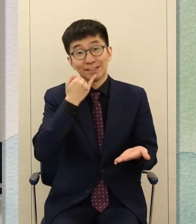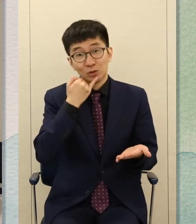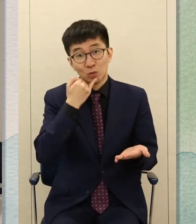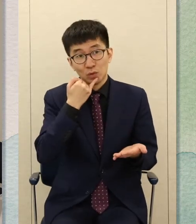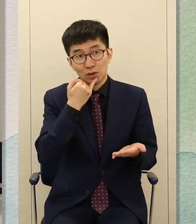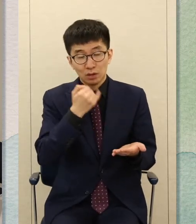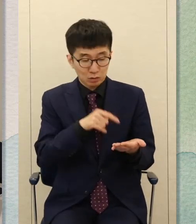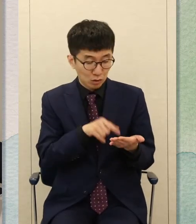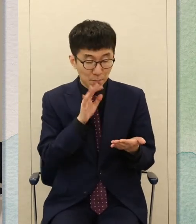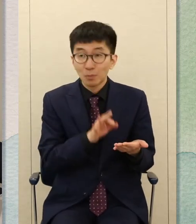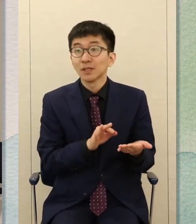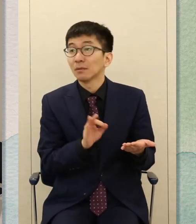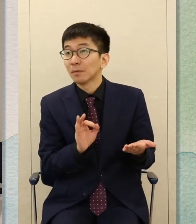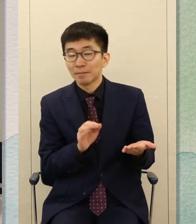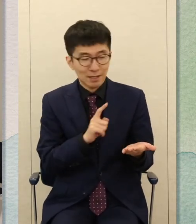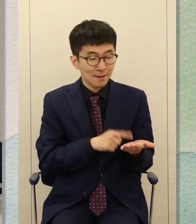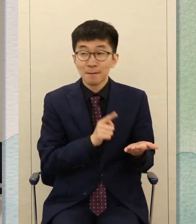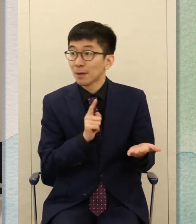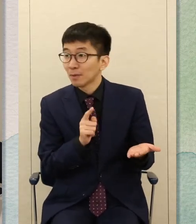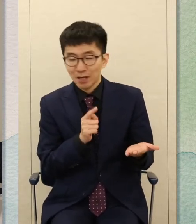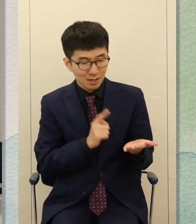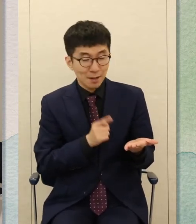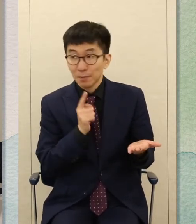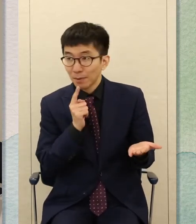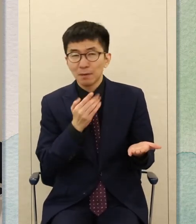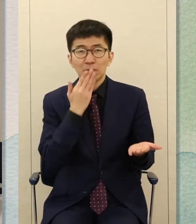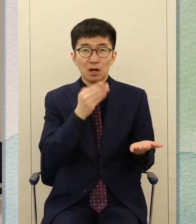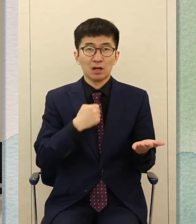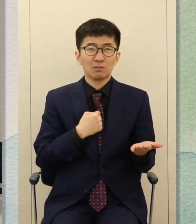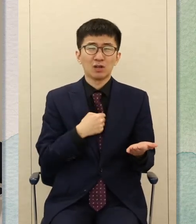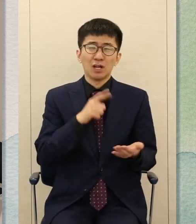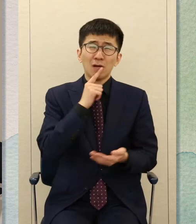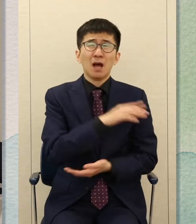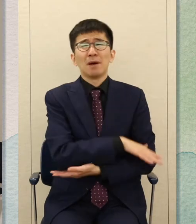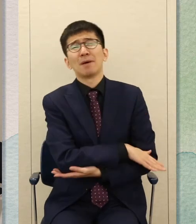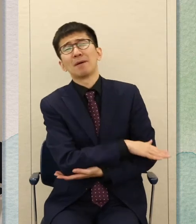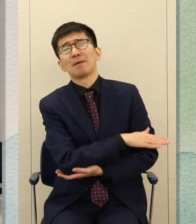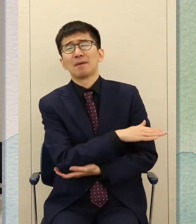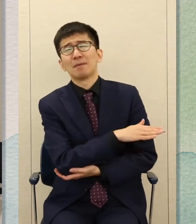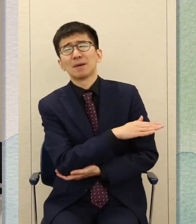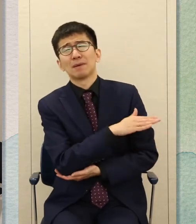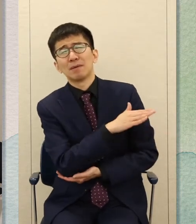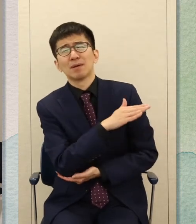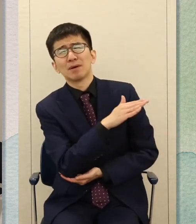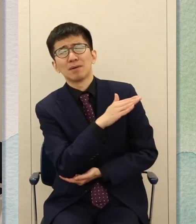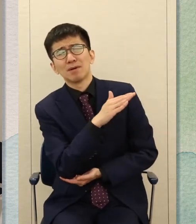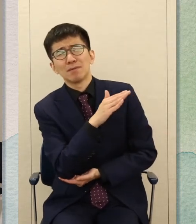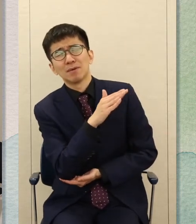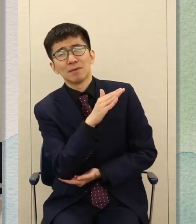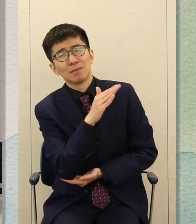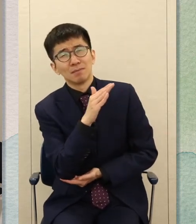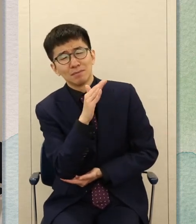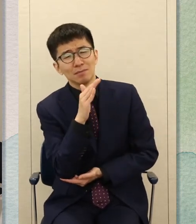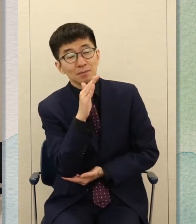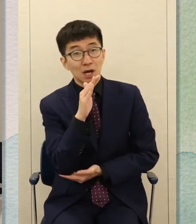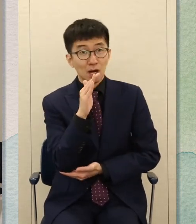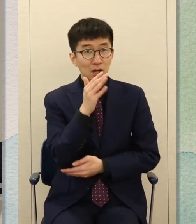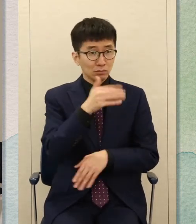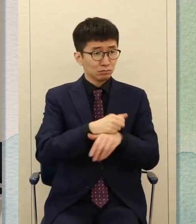당연히 조리 있게 됩니다. 들을 만한 얘기가 있어요. 아무리 횡설수설하게 긴 얘기를 해도 그렇게 되면 예, 핵심적인